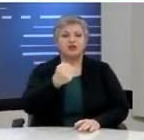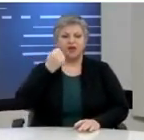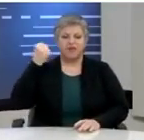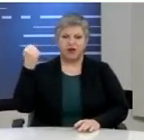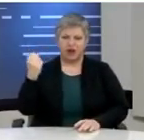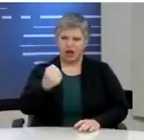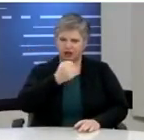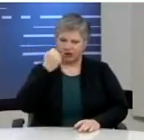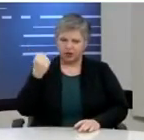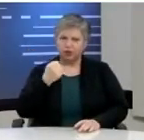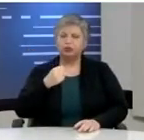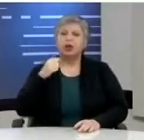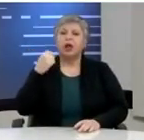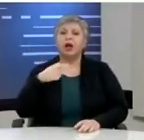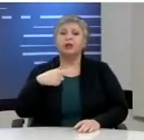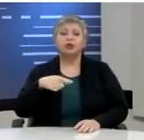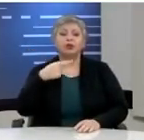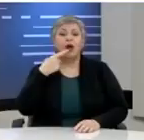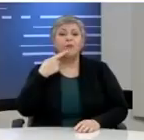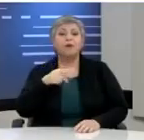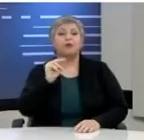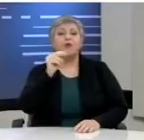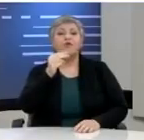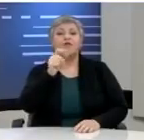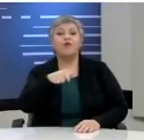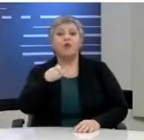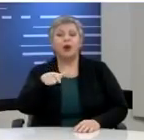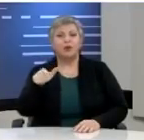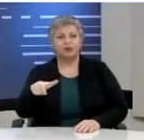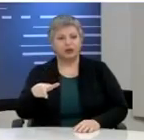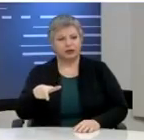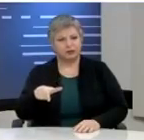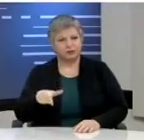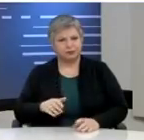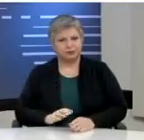προσβάλλουν τους βουλευτές. Την αρχίσαμε τώρα. Σας παρακαλώ πολύ.